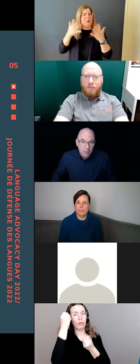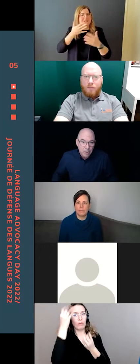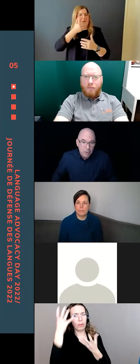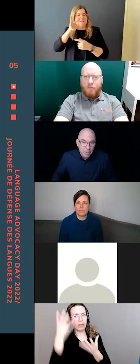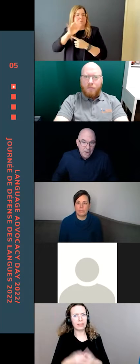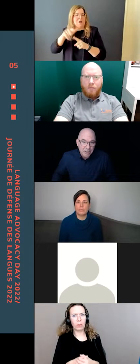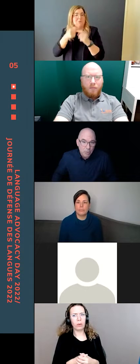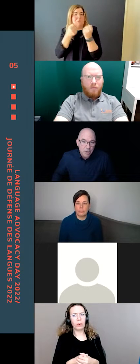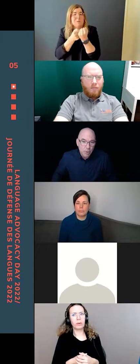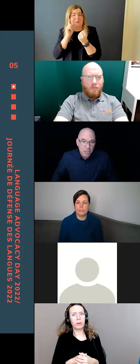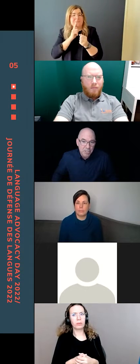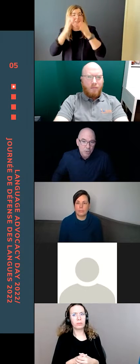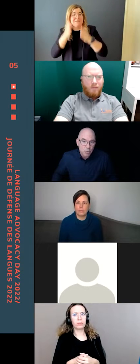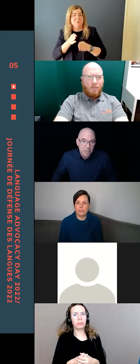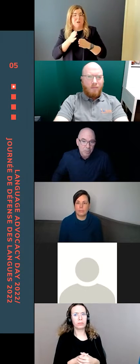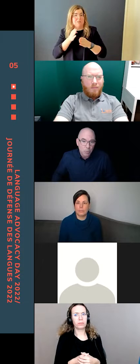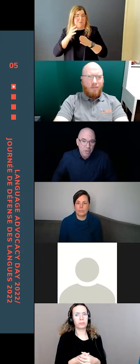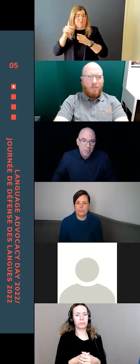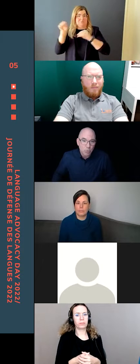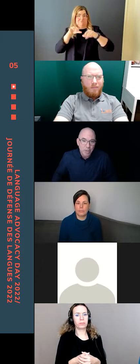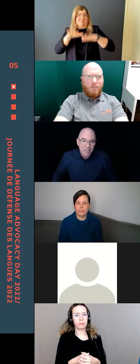Si je peux rajouter un détail.